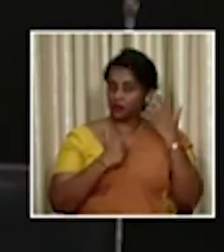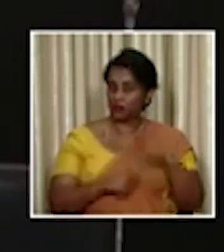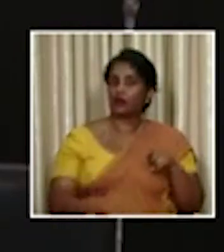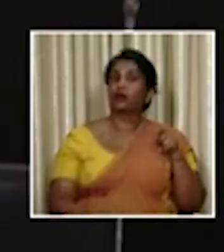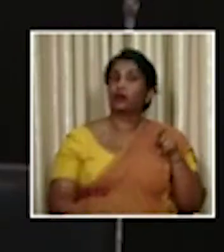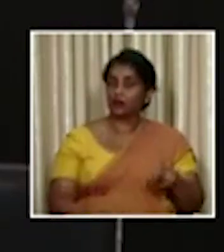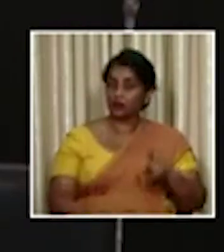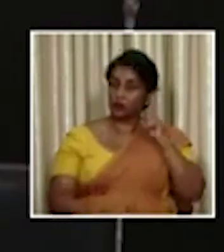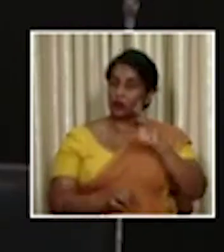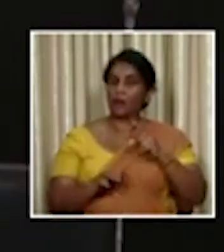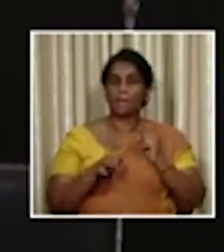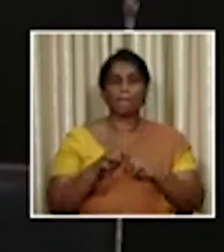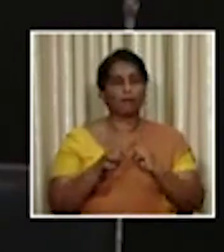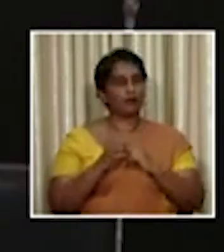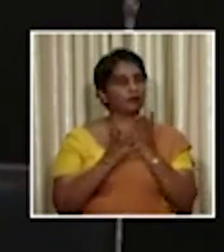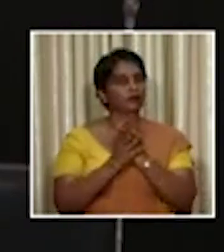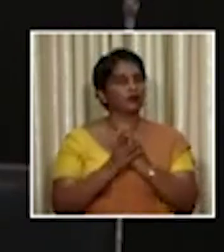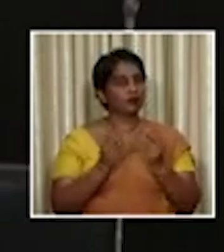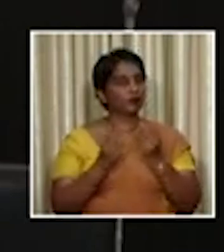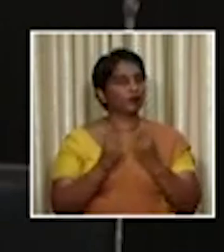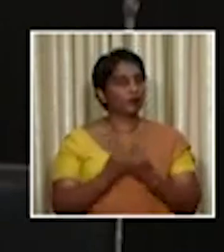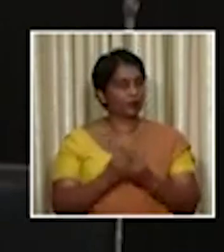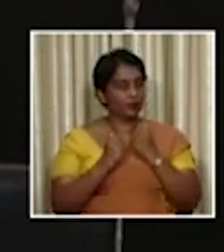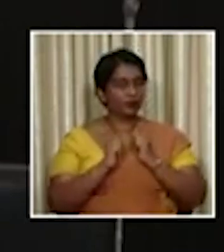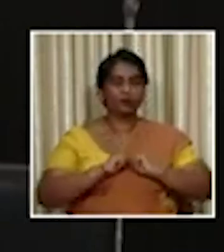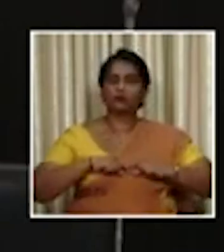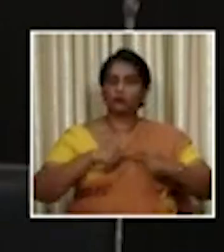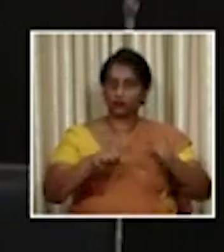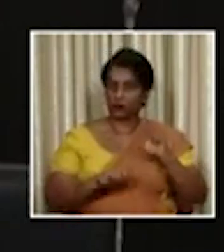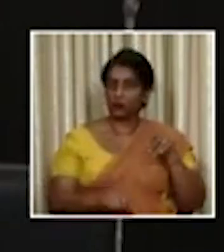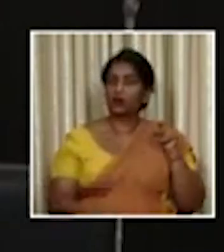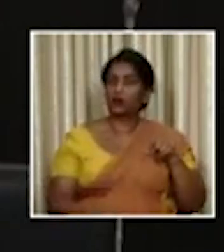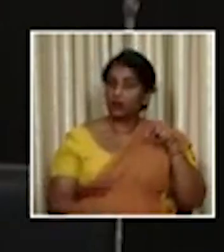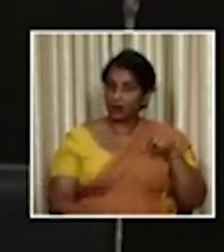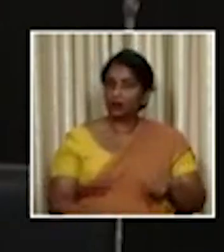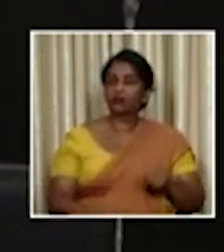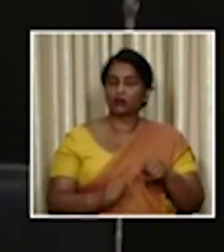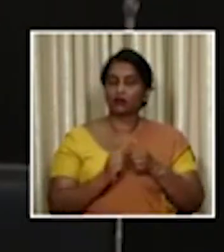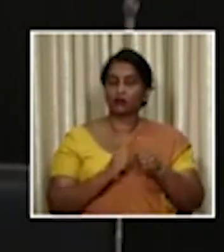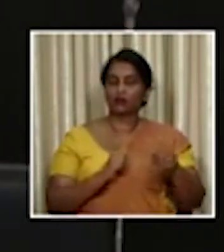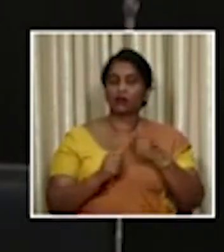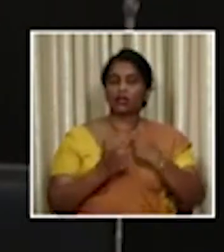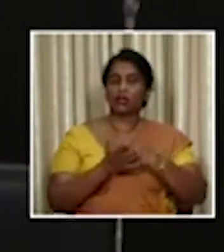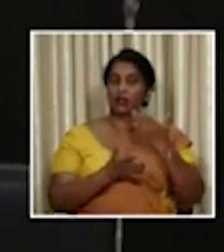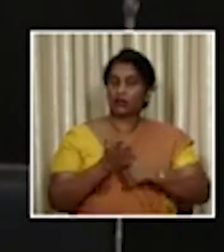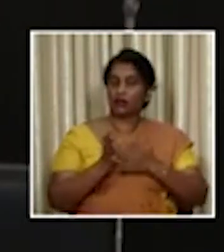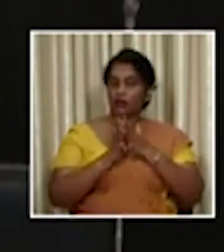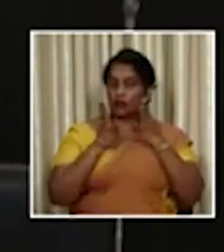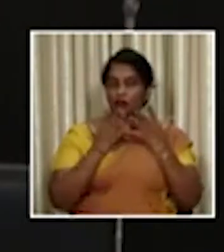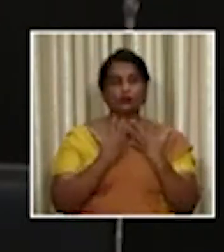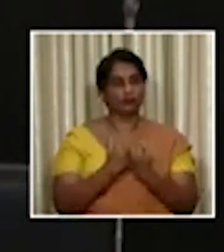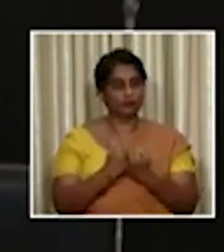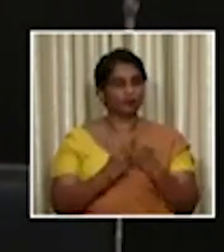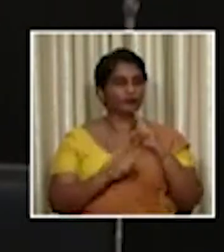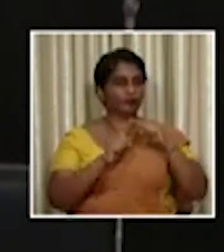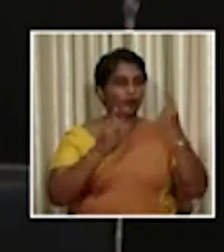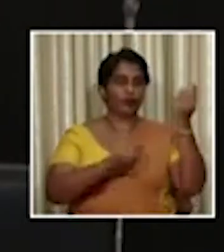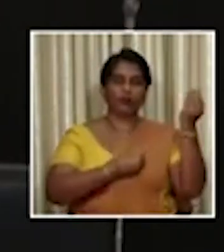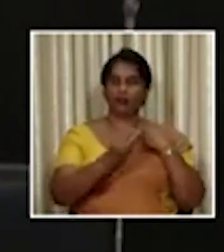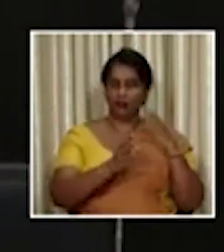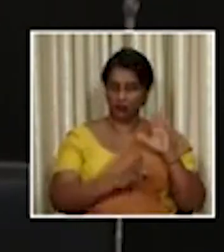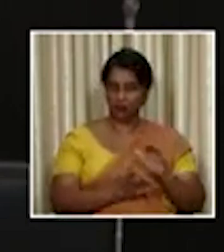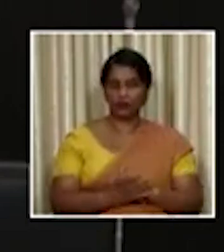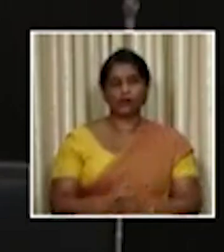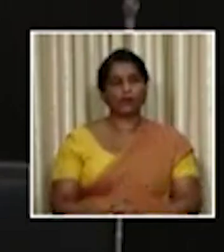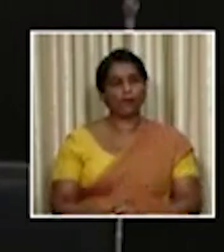சேகைகளுக்கு பெரும் பாதிப்பு ஏற்பட்டுள்ளதாக அமைச்சர் குறிப்பிட்டுள்ளார் இந்த நிலையில் விலங்குகளினால் விவசாயிகளுக்கு மட்டுமன்றி பொதுமக்களுக்கும்